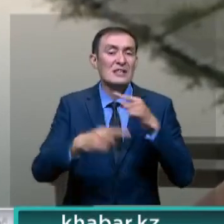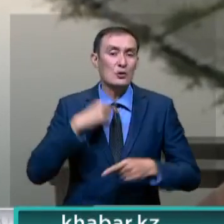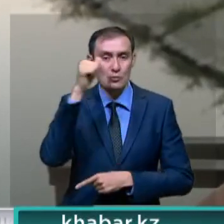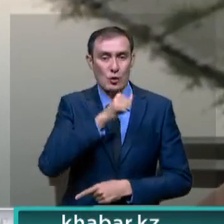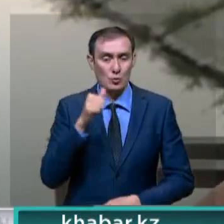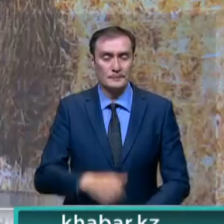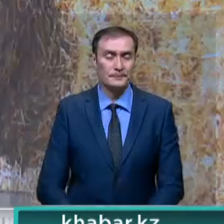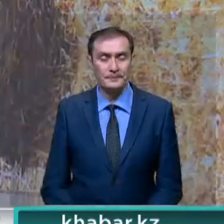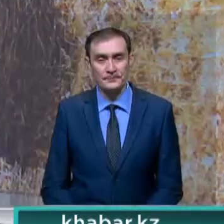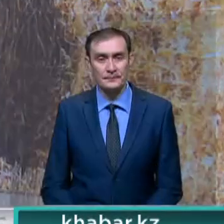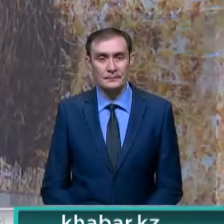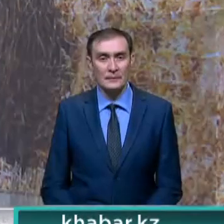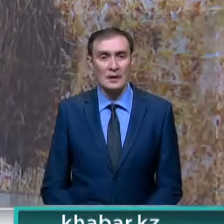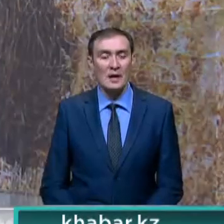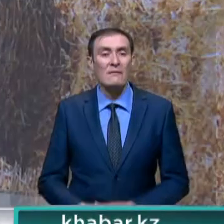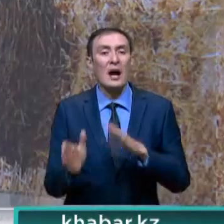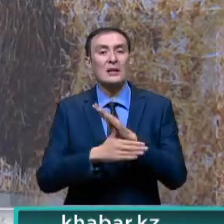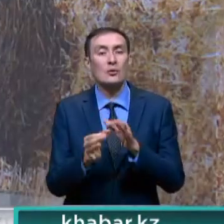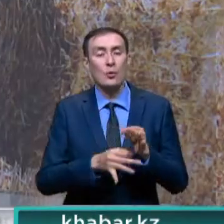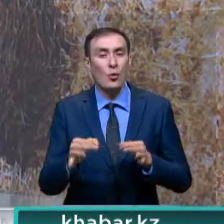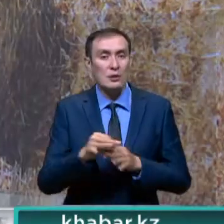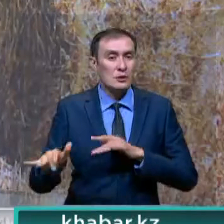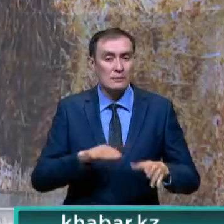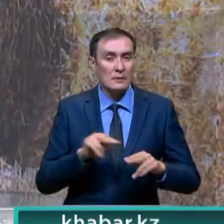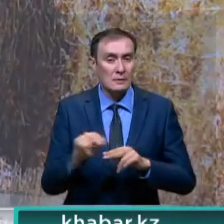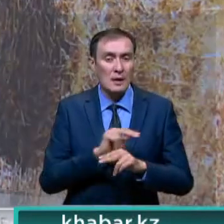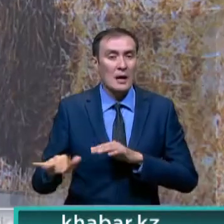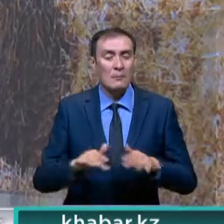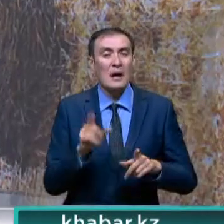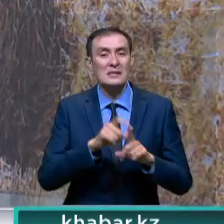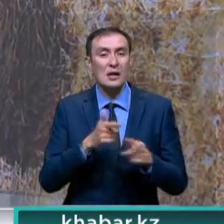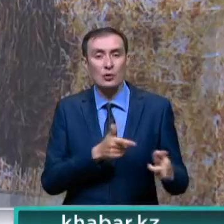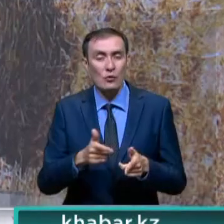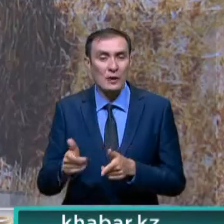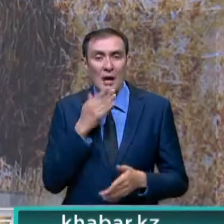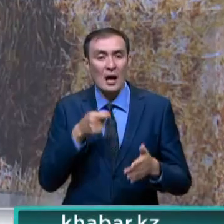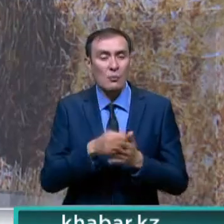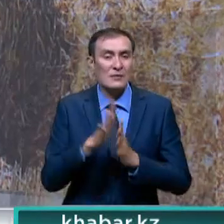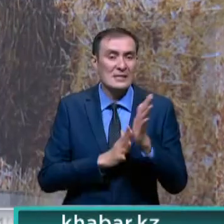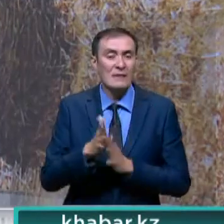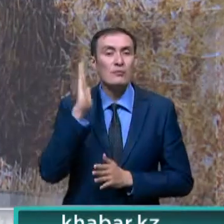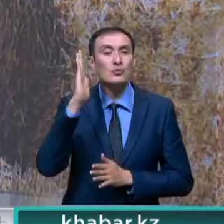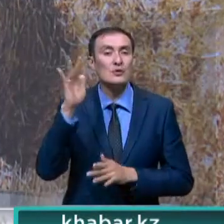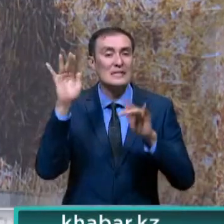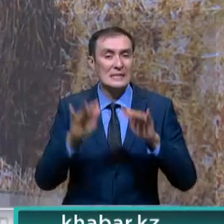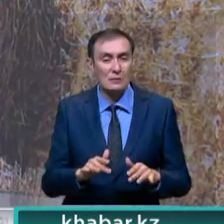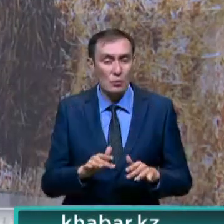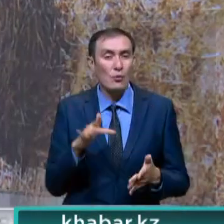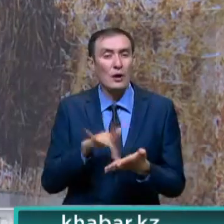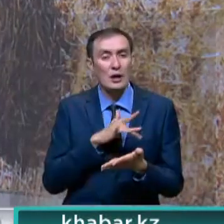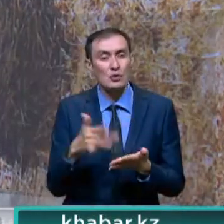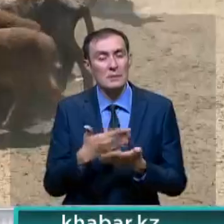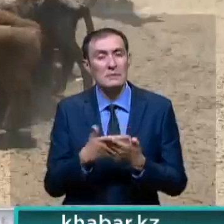году. В Атырауской области полным ходом идет кампания по заготовке кормов и сена на предстоящую зиму. По